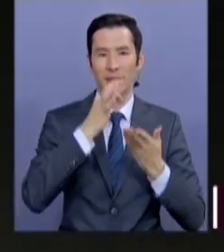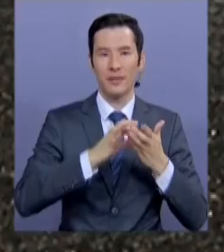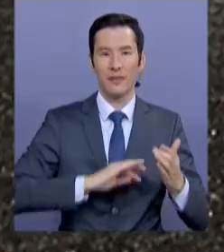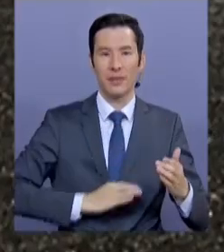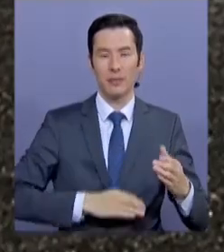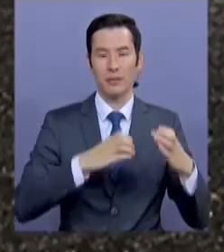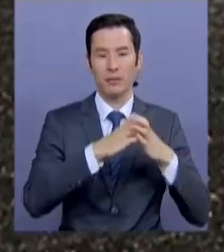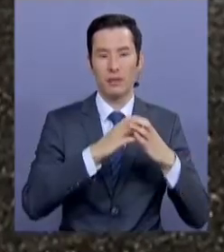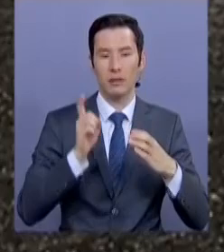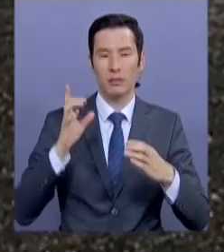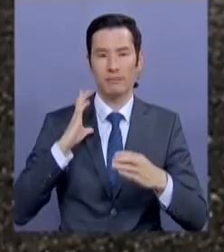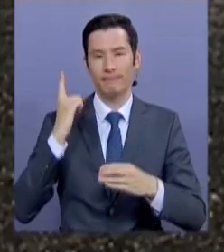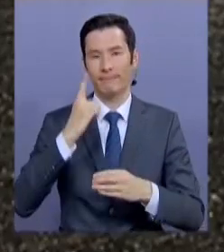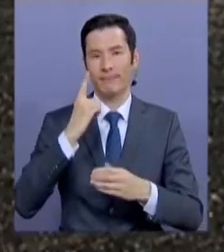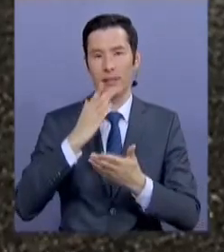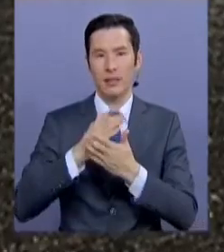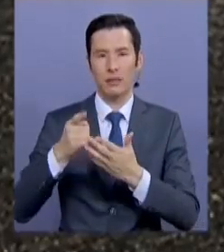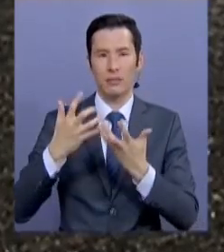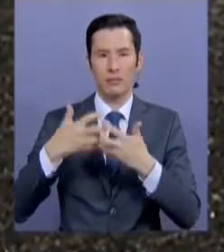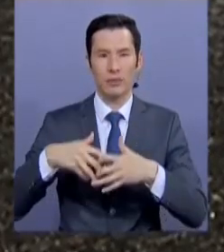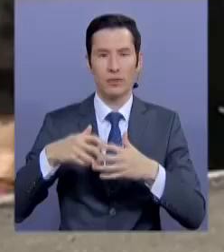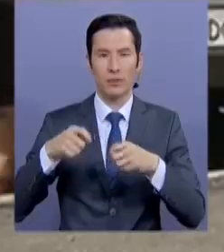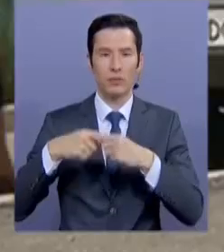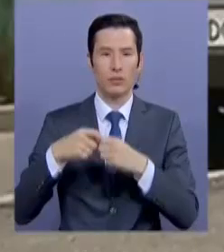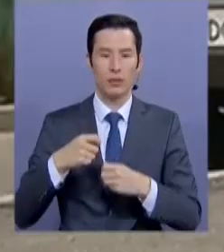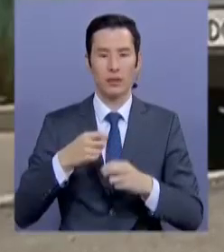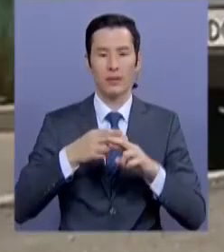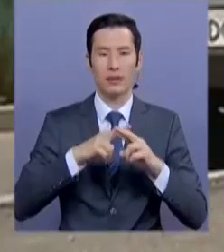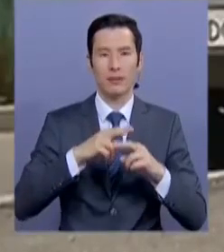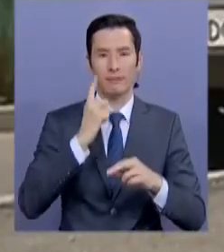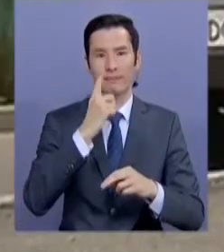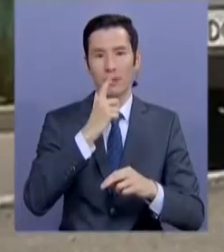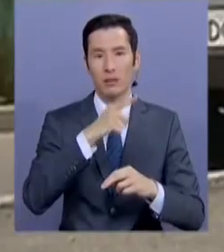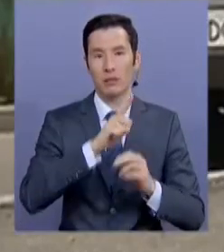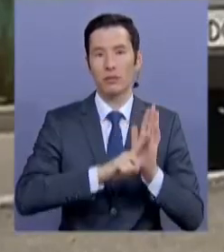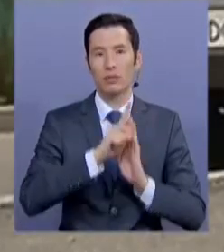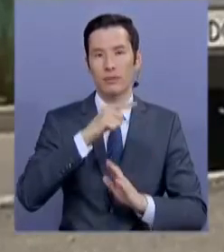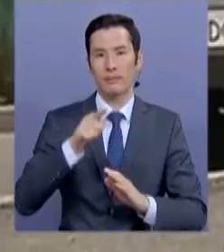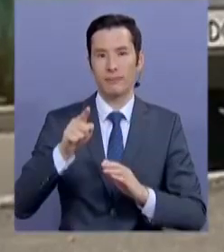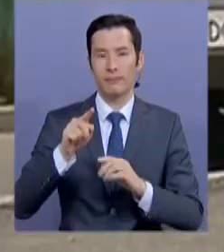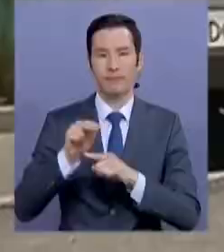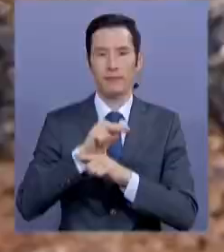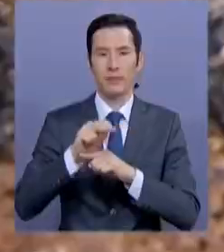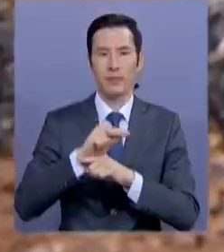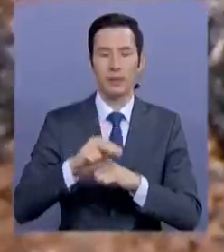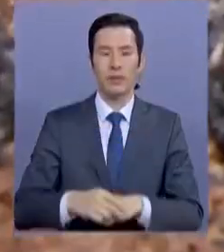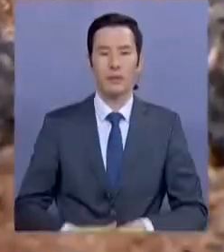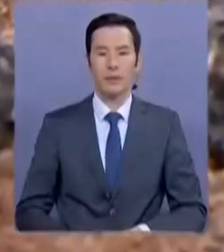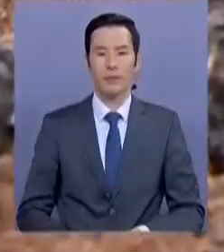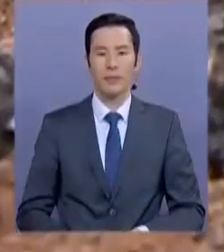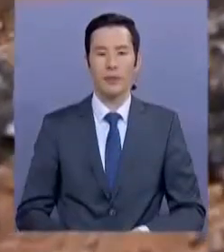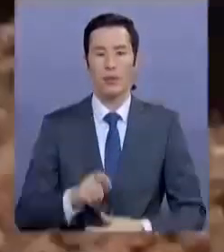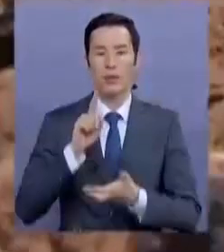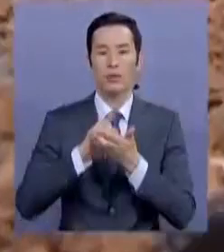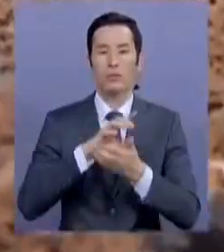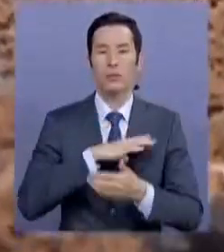көшесіндегі тротуардан ақау шыққан. Зертхана мамандары асфальттың қалыңдығы талапқа сай болмай 3 сантиметрді құрады деп ұйғарым жасаған. Осыдан